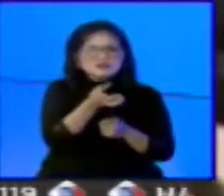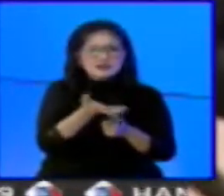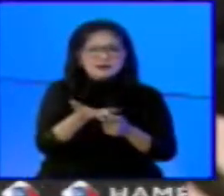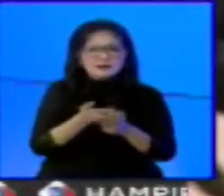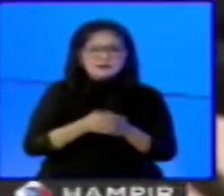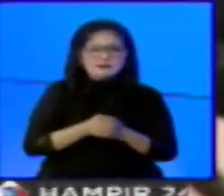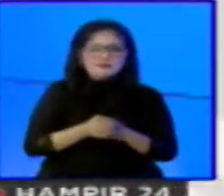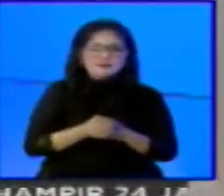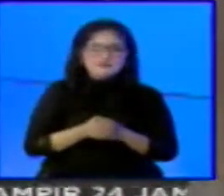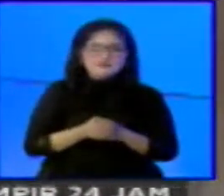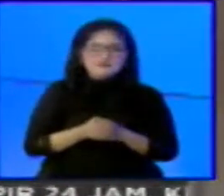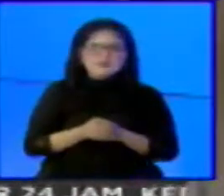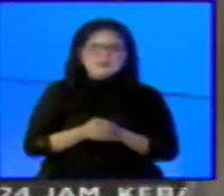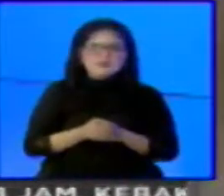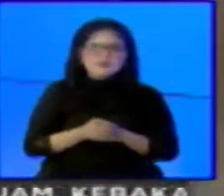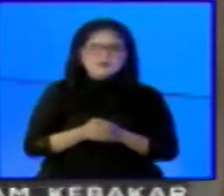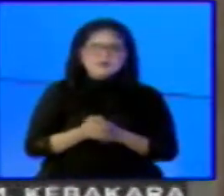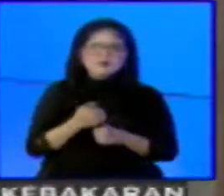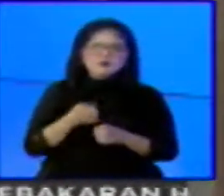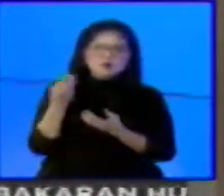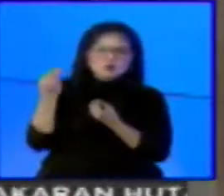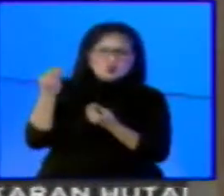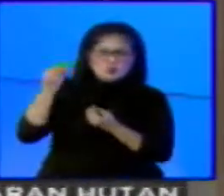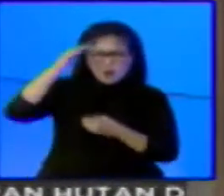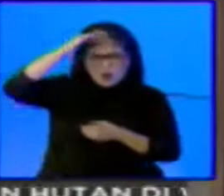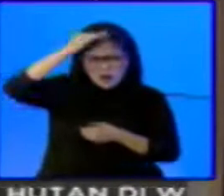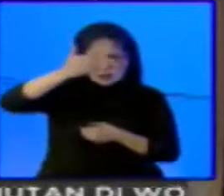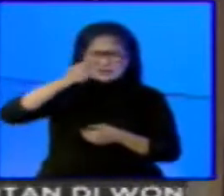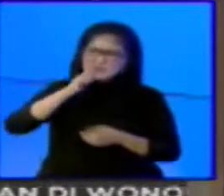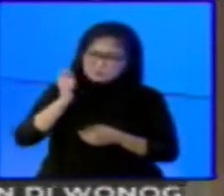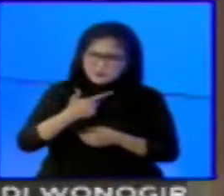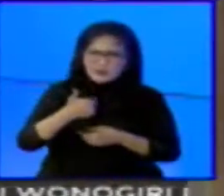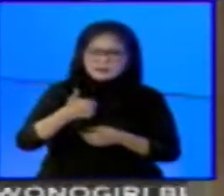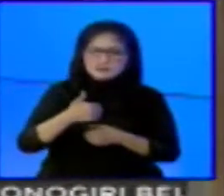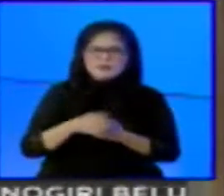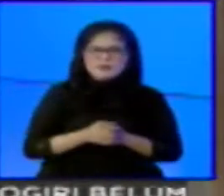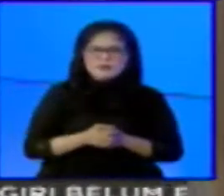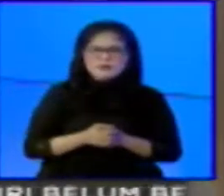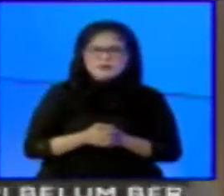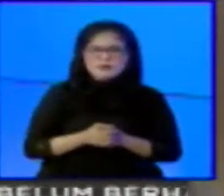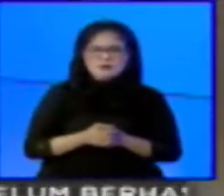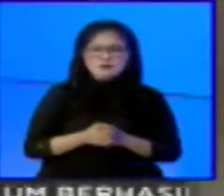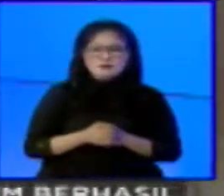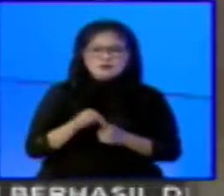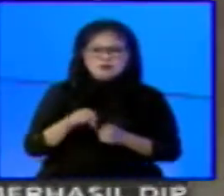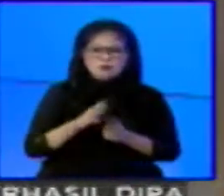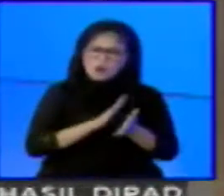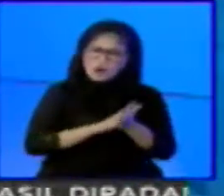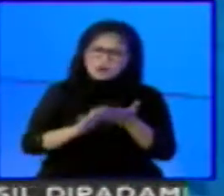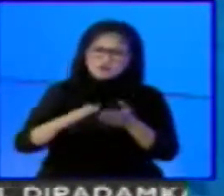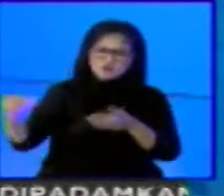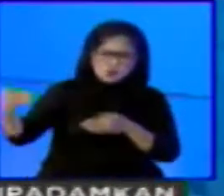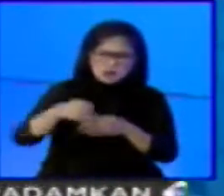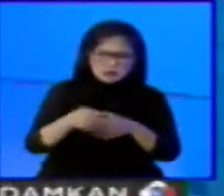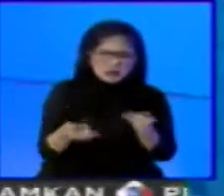Kan saya cuma nunggu ya, ini juga di halte kan, jadi kan sebentar kan. Ya begitu ojek online datang ya saya langsung berangkat juga sih.